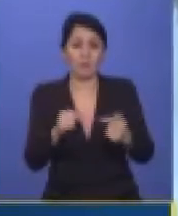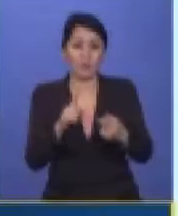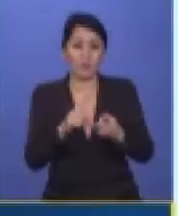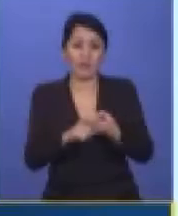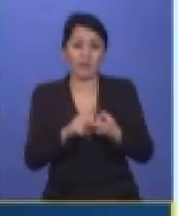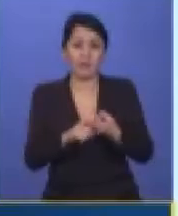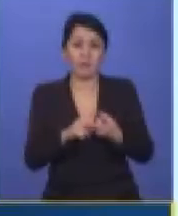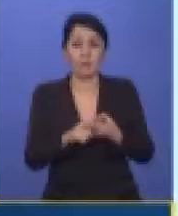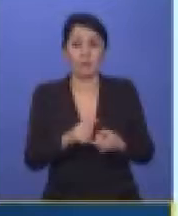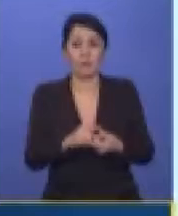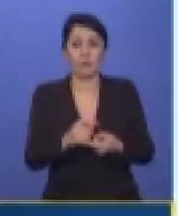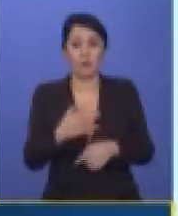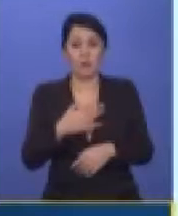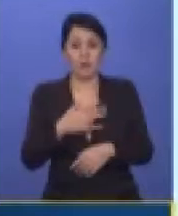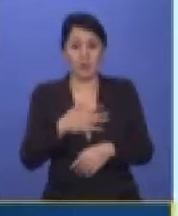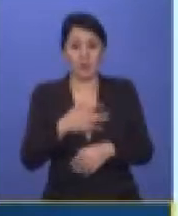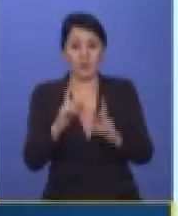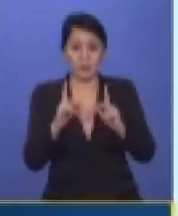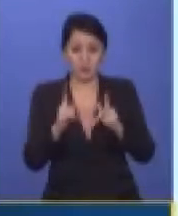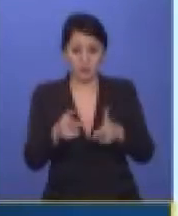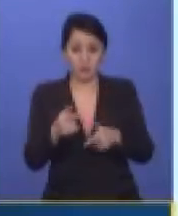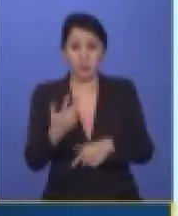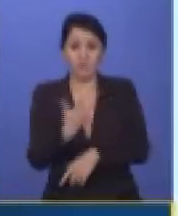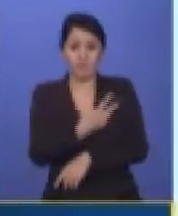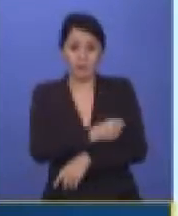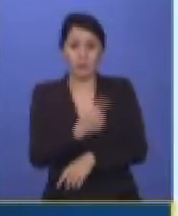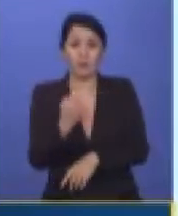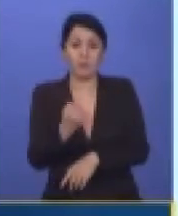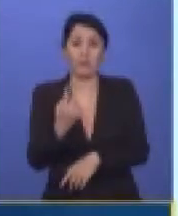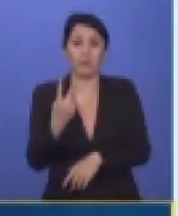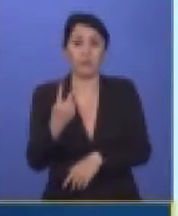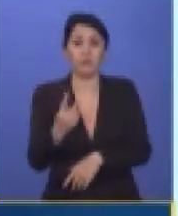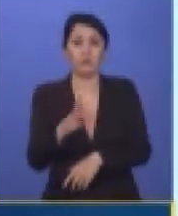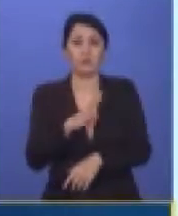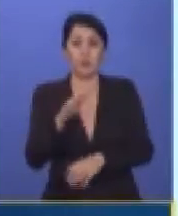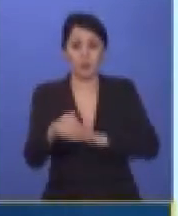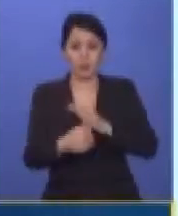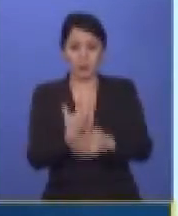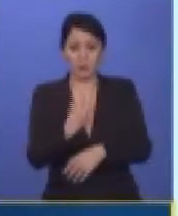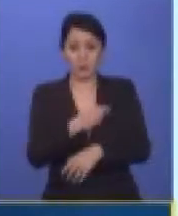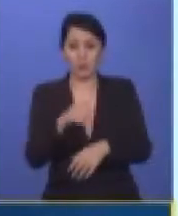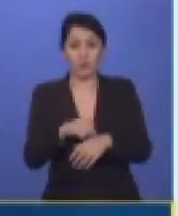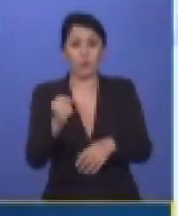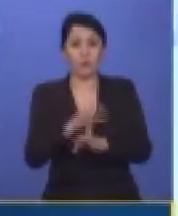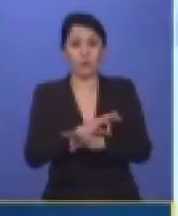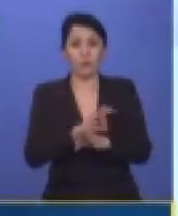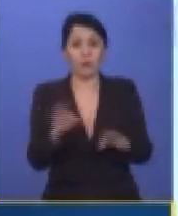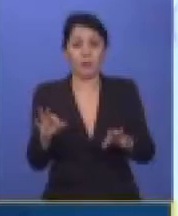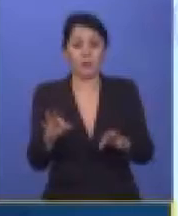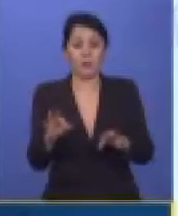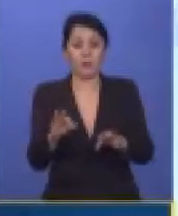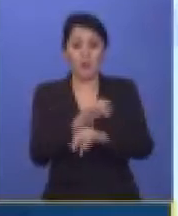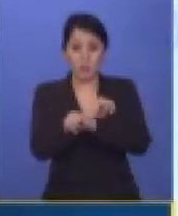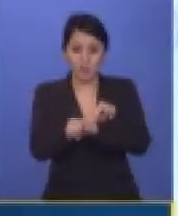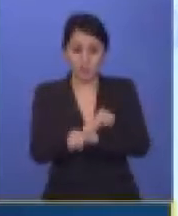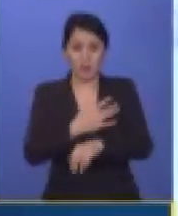коронавируса. Я отношусь положительно, ставила, конечно, и первую, и вторую, и уже ревакцинировалась, чувствую себя нормально. Оградить